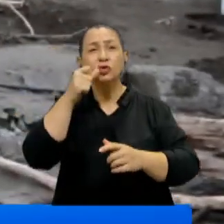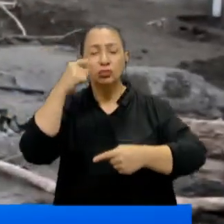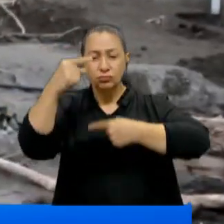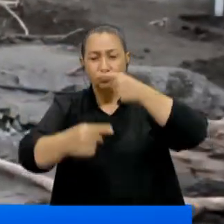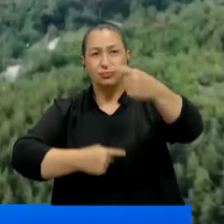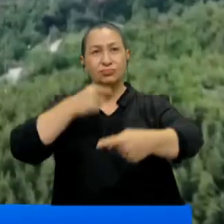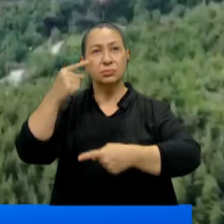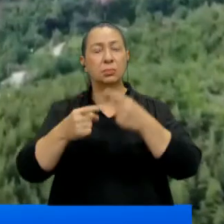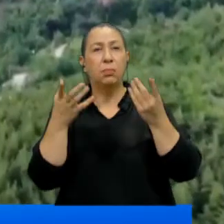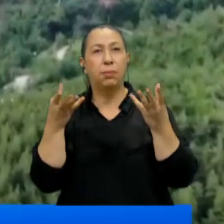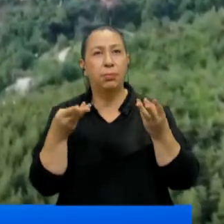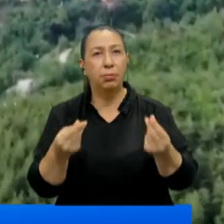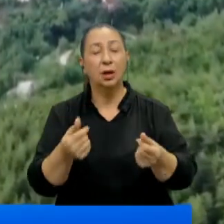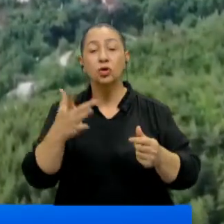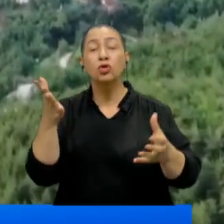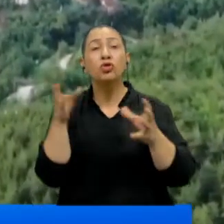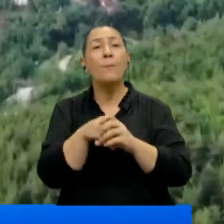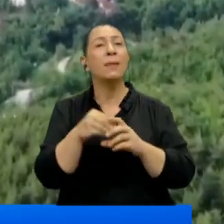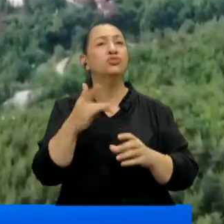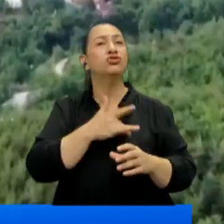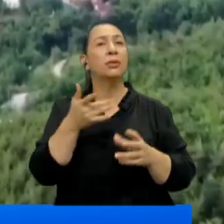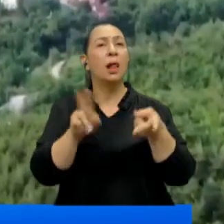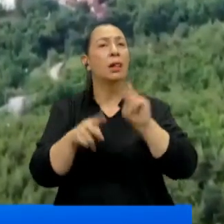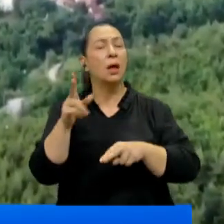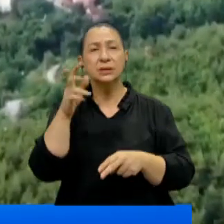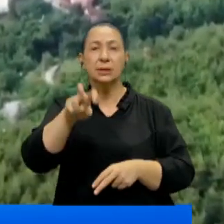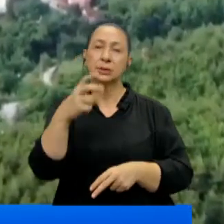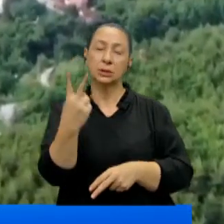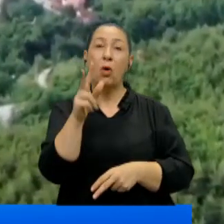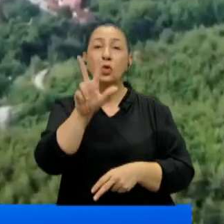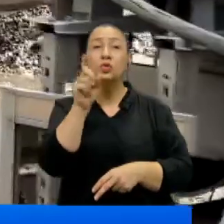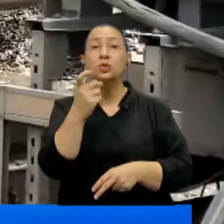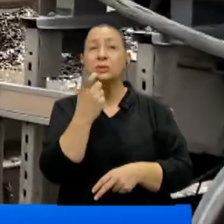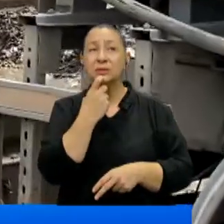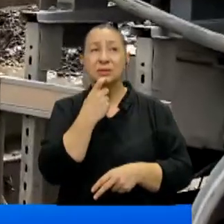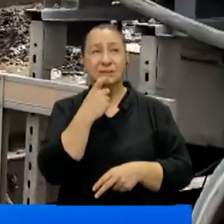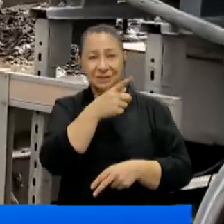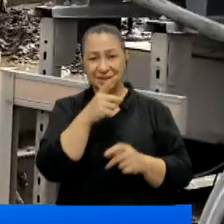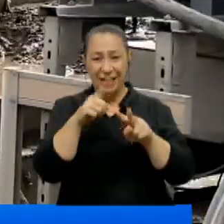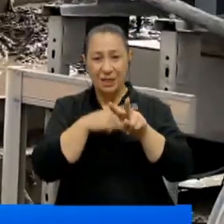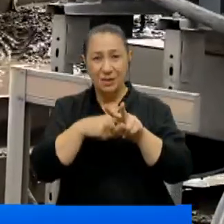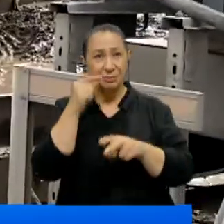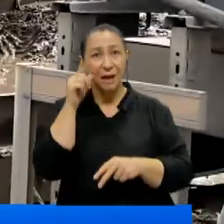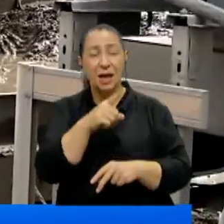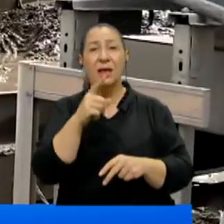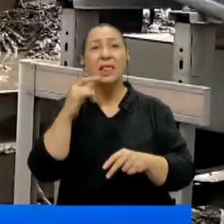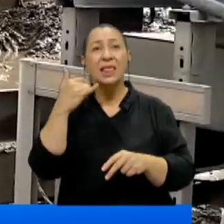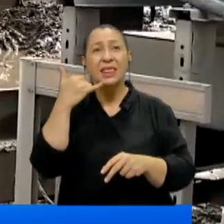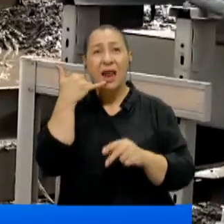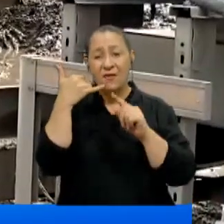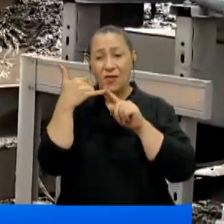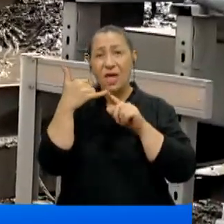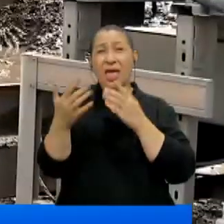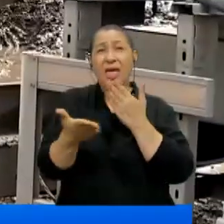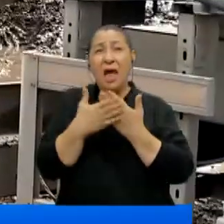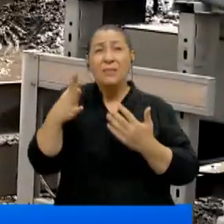de yerle bir oldu. Toplam can kaybı ise 82'ye yükseldi. 39 yaşındaki Selzede Yılmaz Topçu ise telefon ucunda